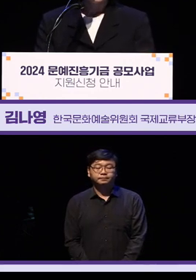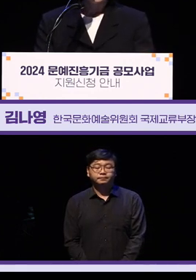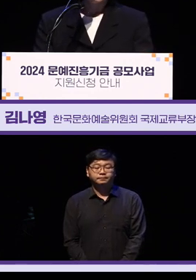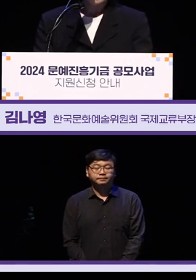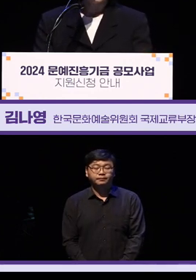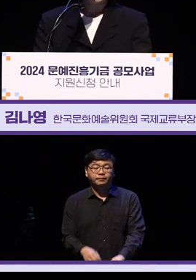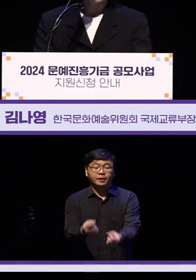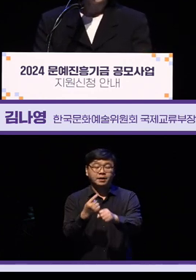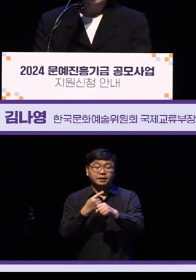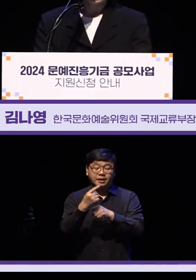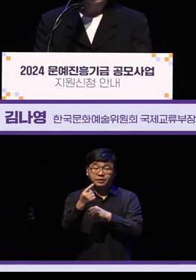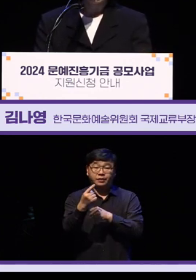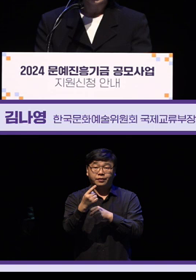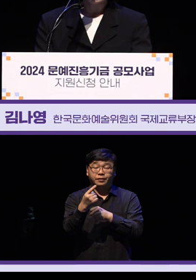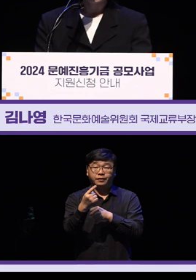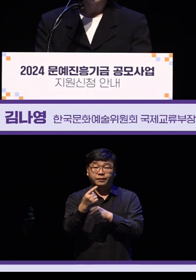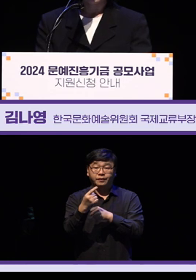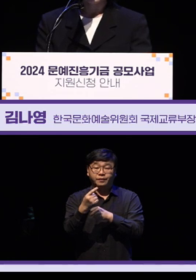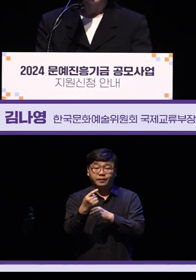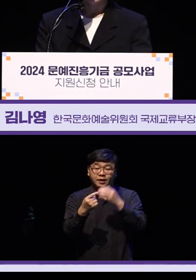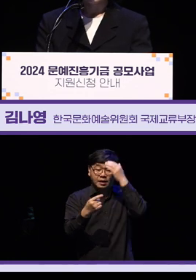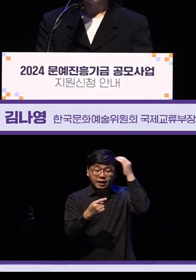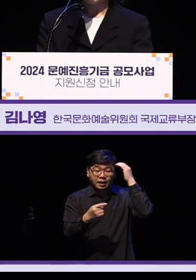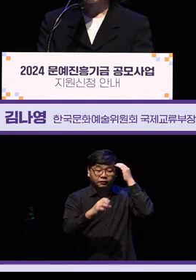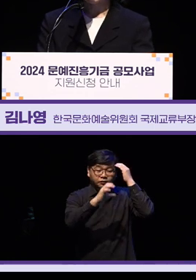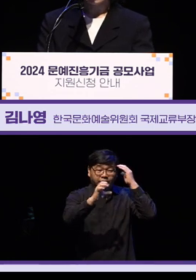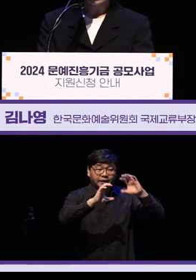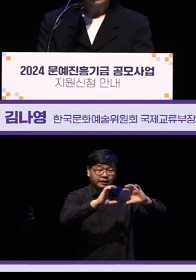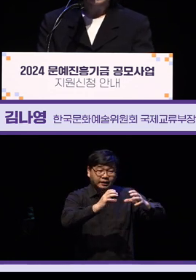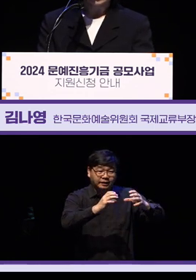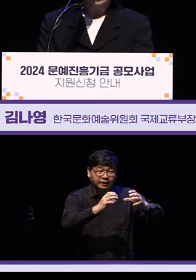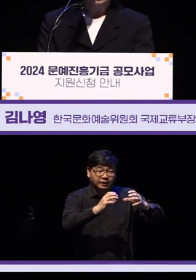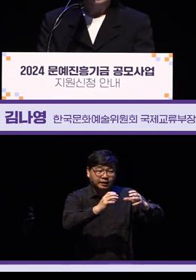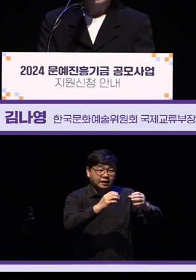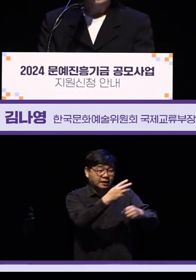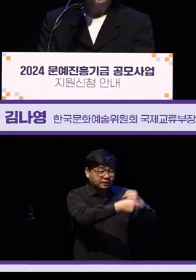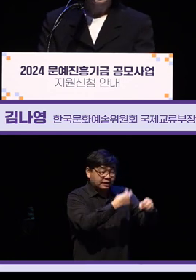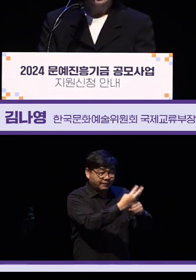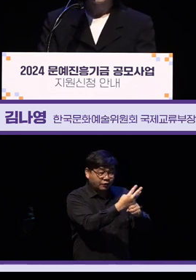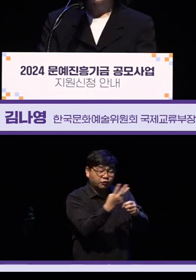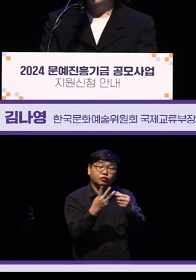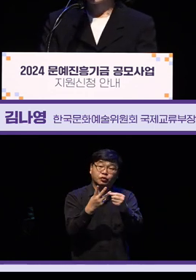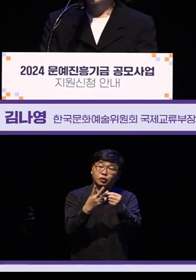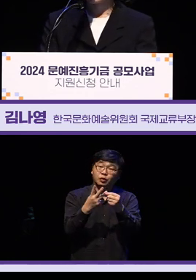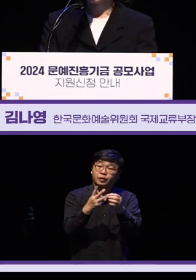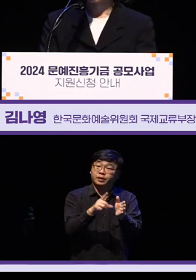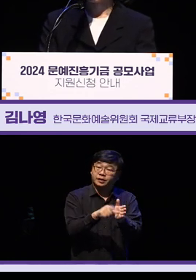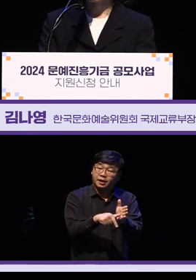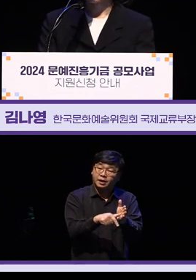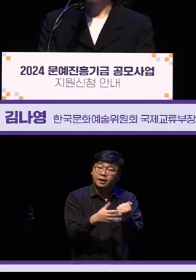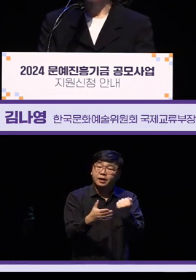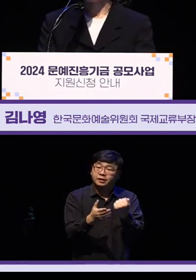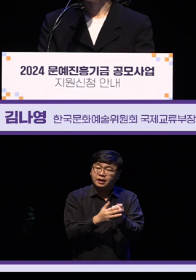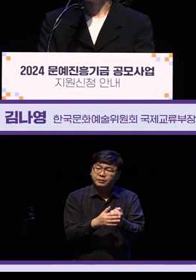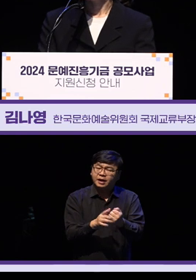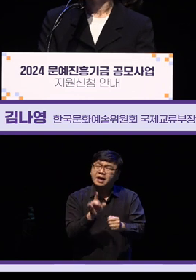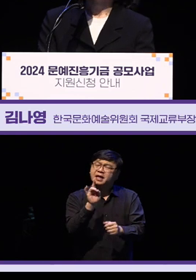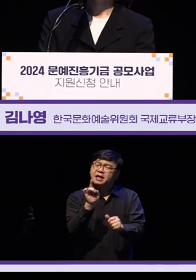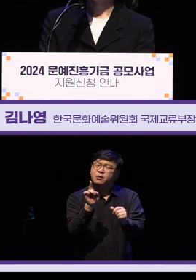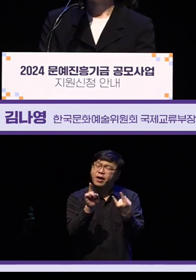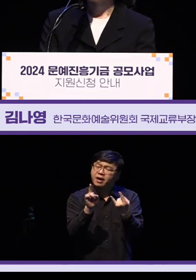내년은 말씀드렸듯이 한국 캐나다 교류협력 프로그램 마지막 단계입니다 따라서 단순한 일회성 교류가